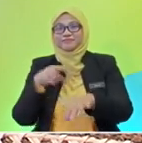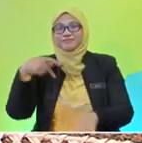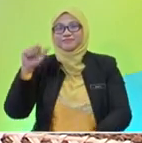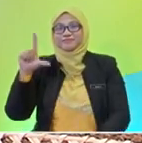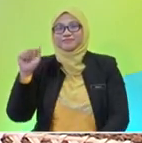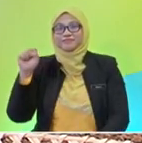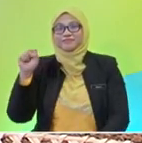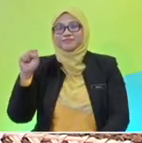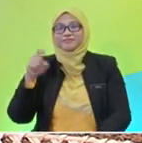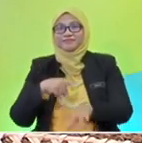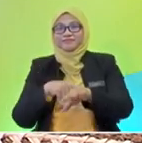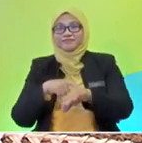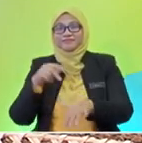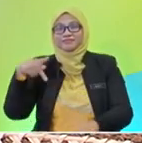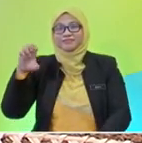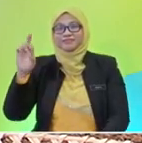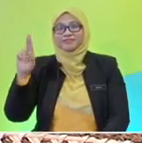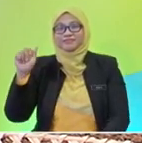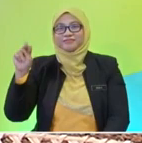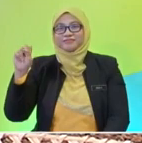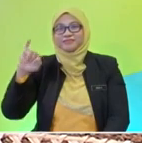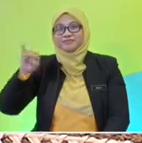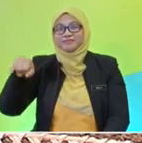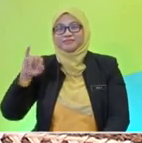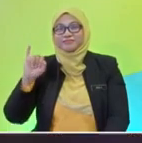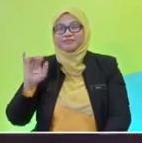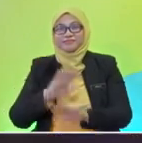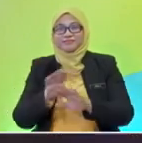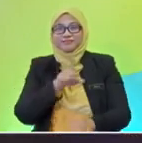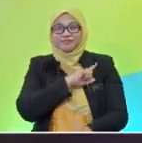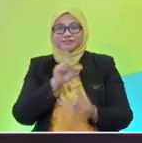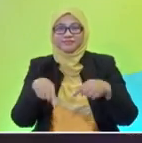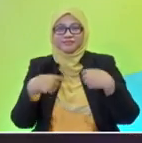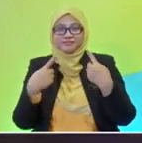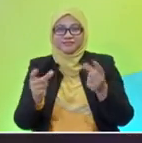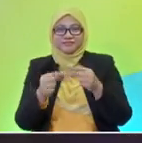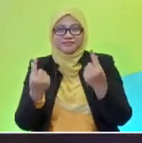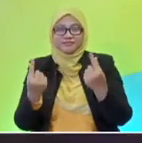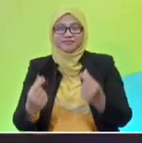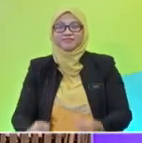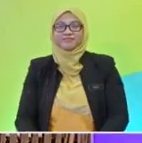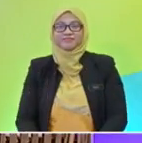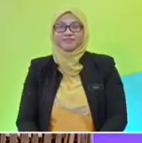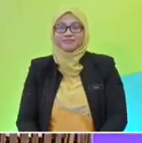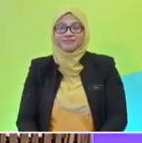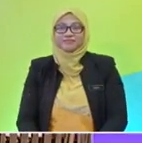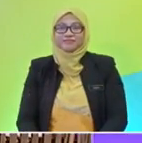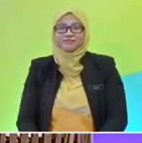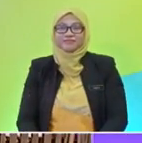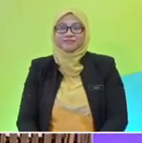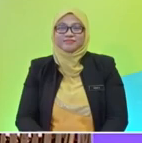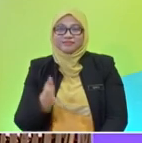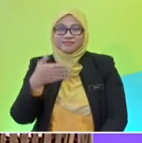keranji. Jangan malas pergi mengaji. Itu yang penting tu. Penting. Saya setuju, cikgu. Okey, tengok cikgu punya.